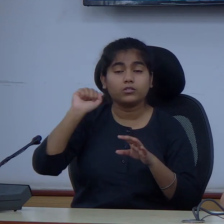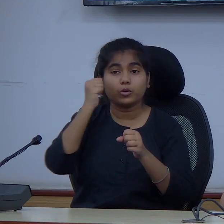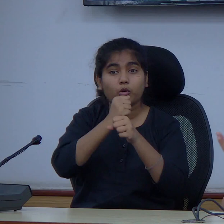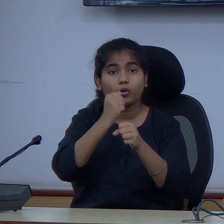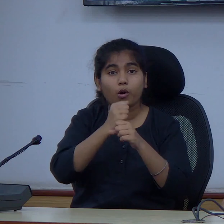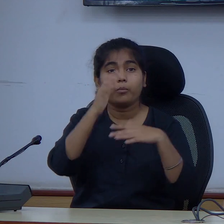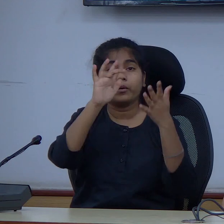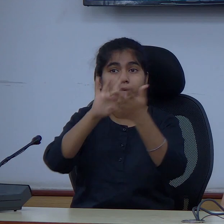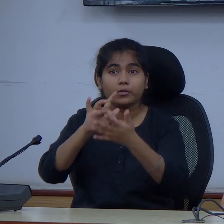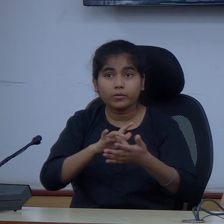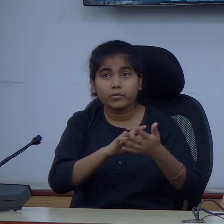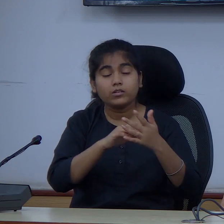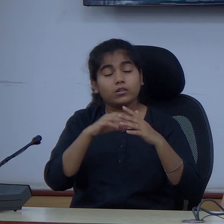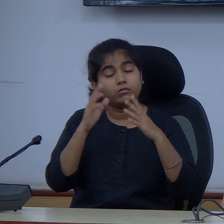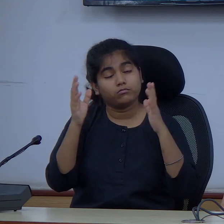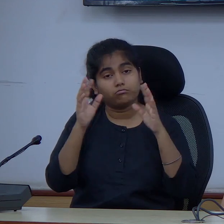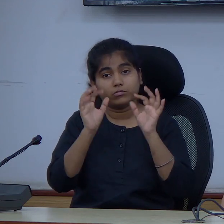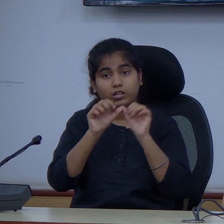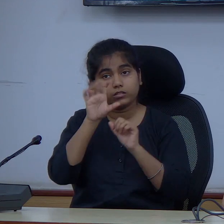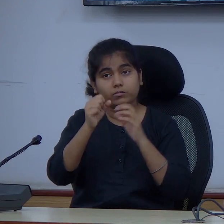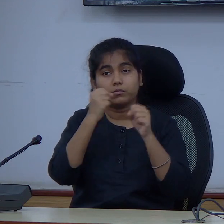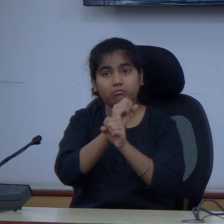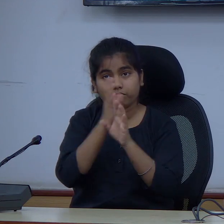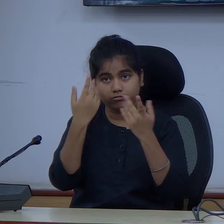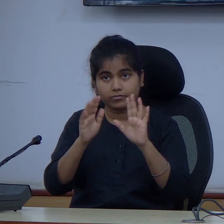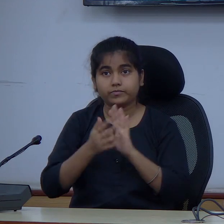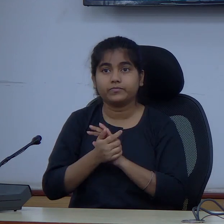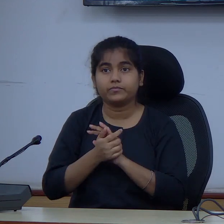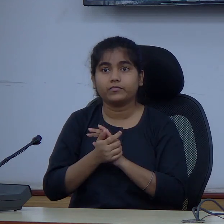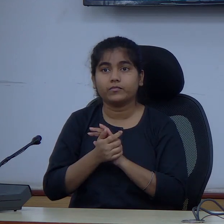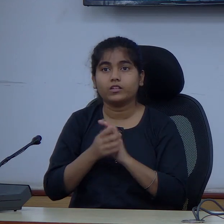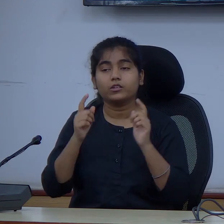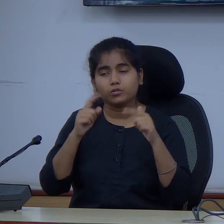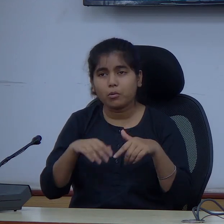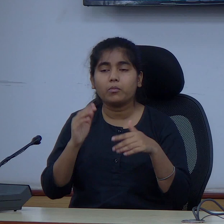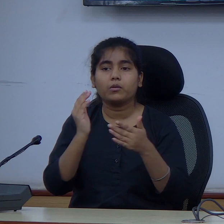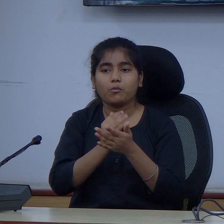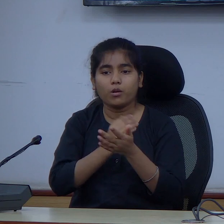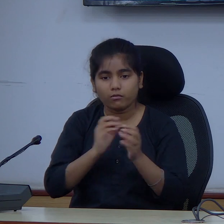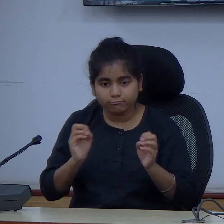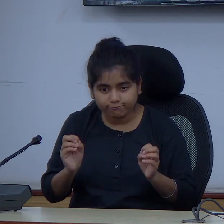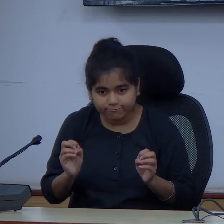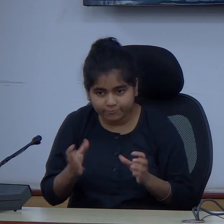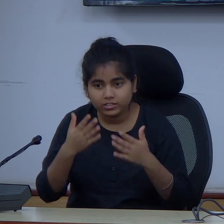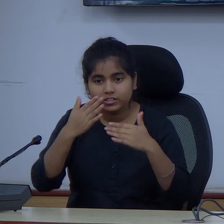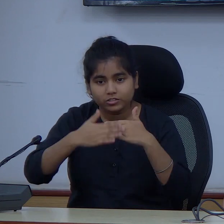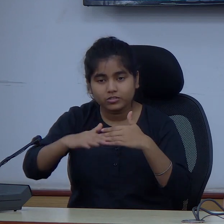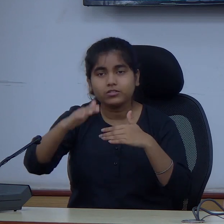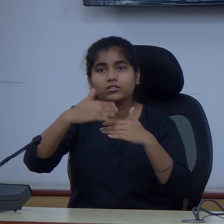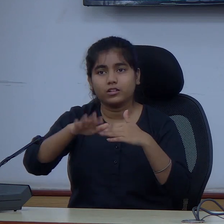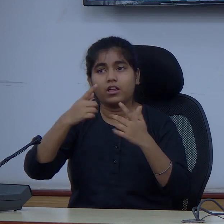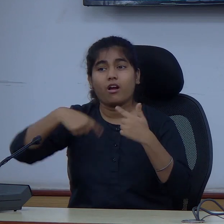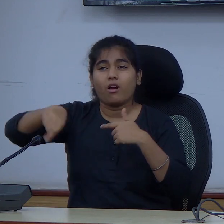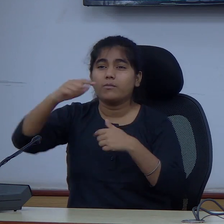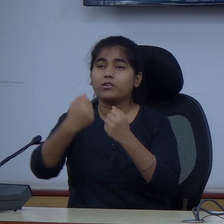हैं। और 1500 मुझे खुशी आपको बताते हुए कि 1500 गवर्नमेंट के जो भवन हैं और सरकारी भवन हैं ऑलरेडी पूरी रूप से सुगम्य